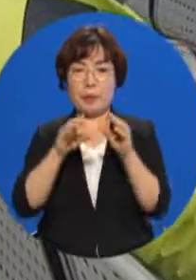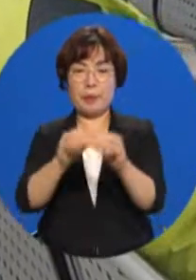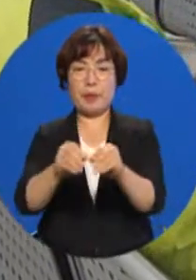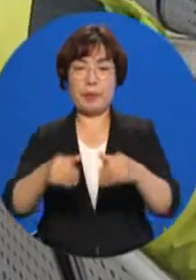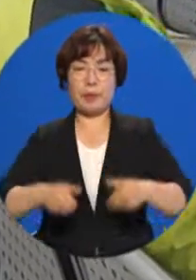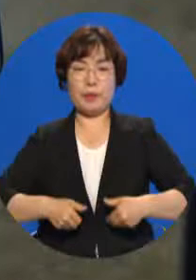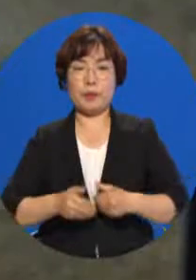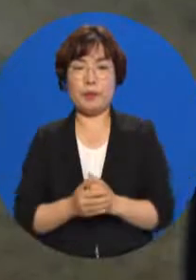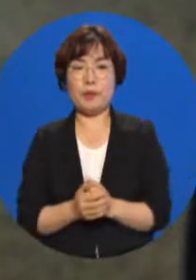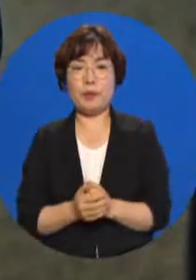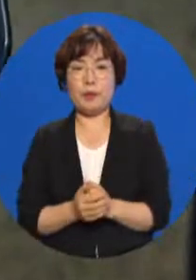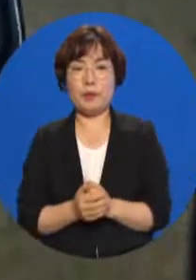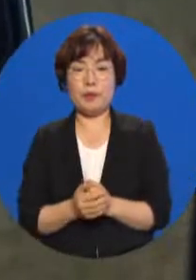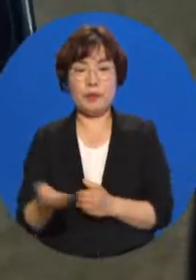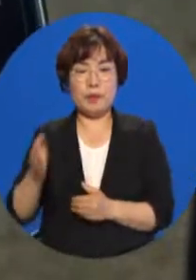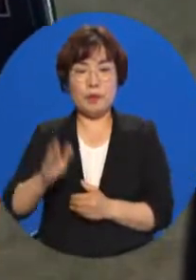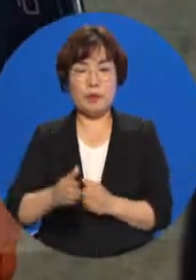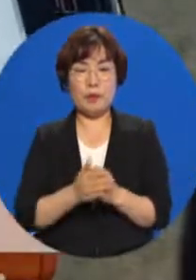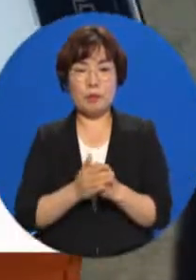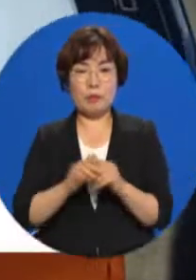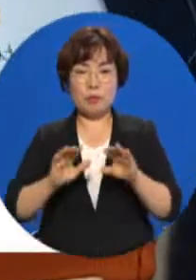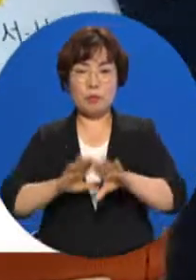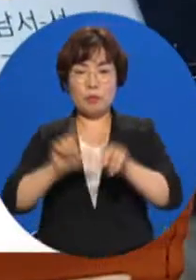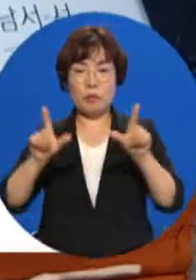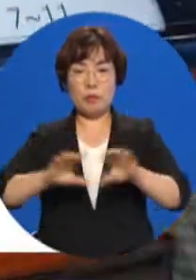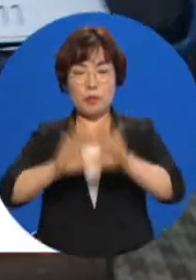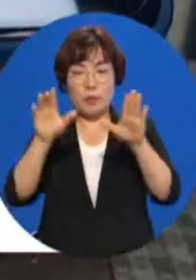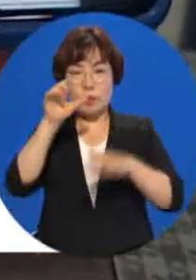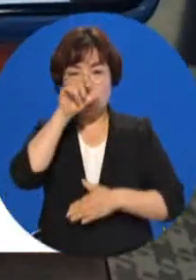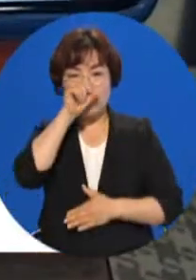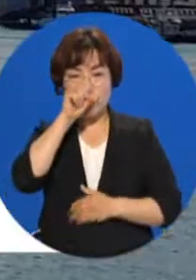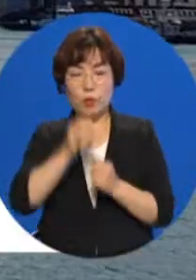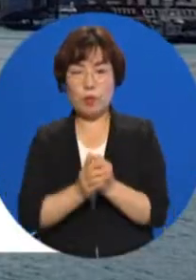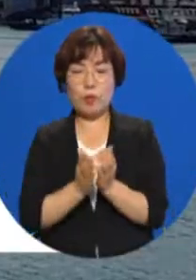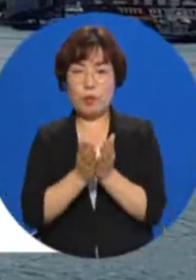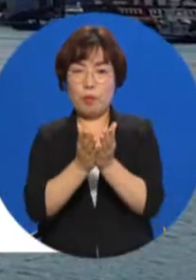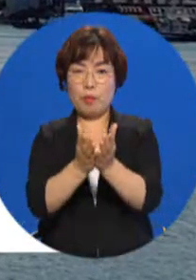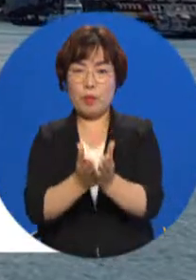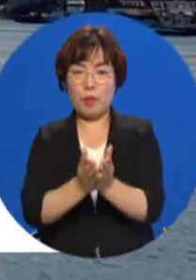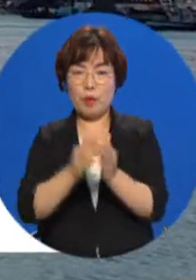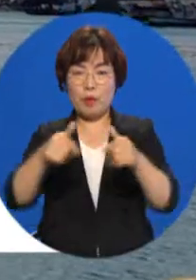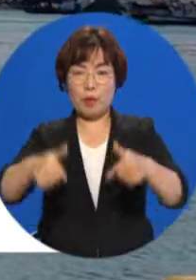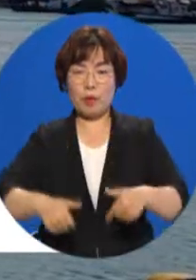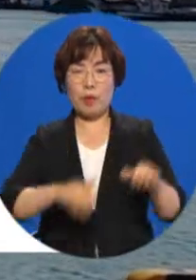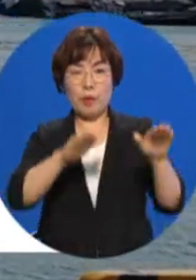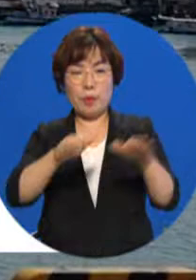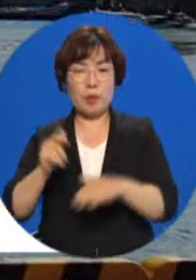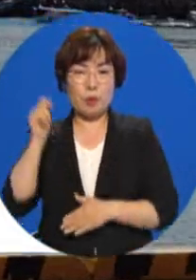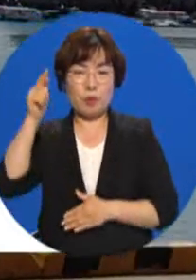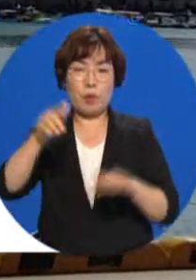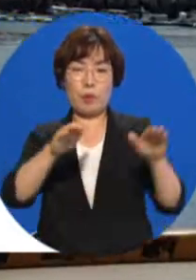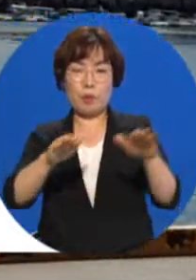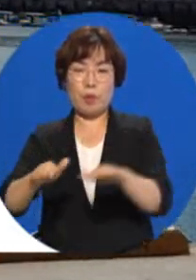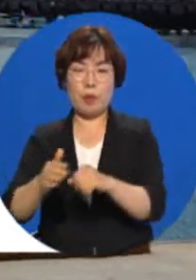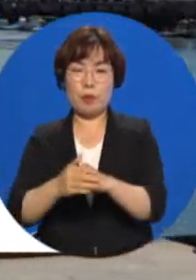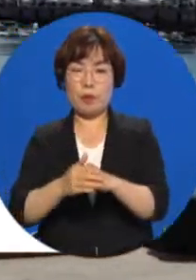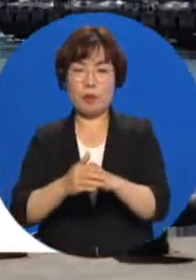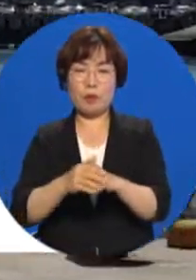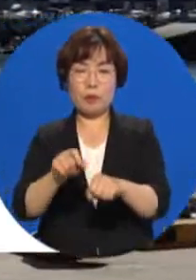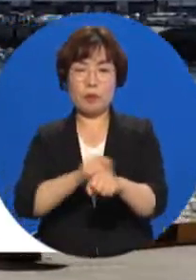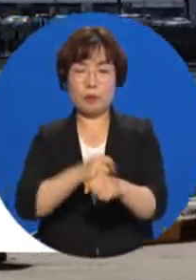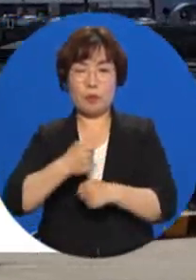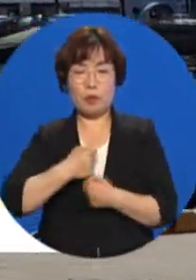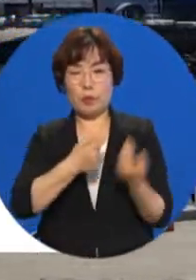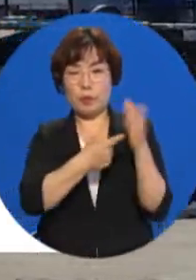합니다. 하지만 당시 맑은 날씨를 보인 데다 배가 지나갈 남해서부 동쪽 먼바다에도 예정된